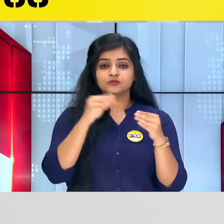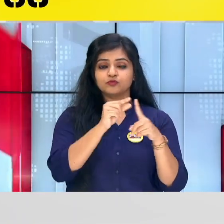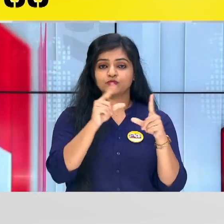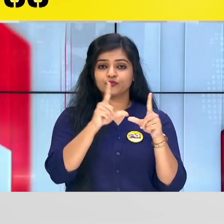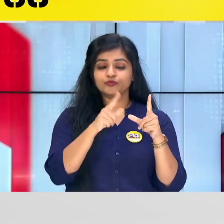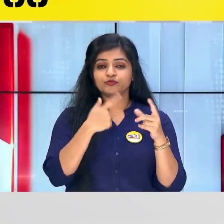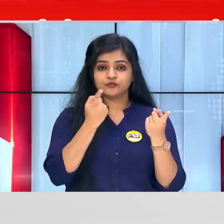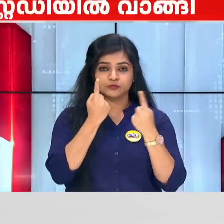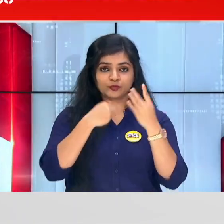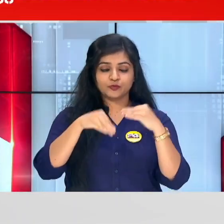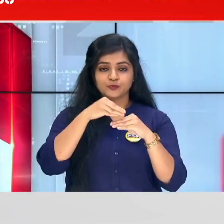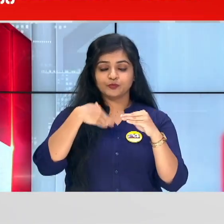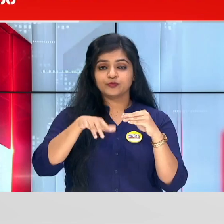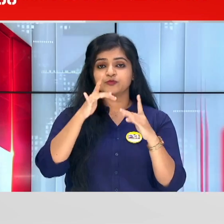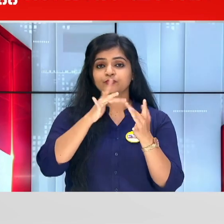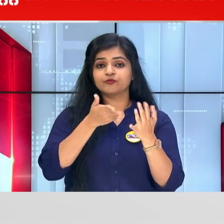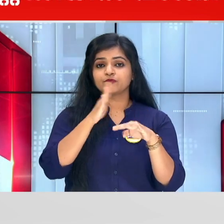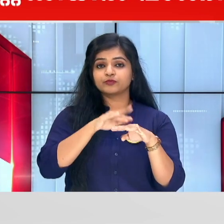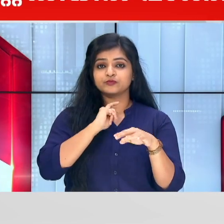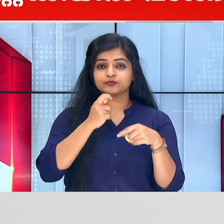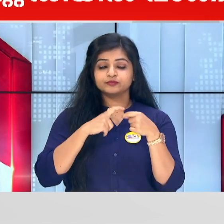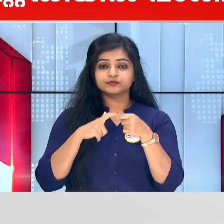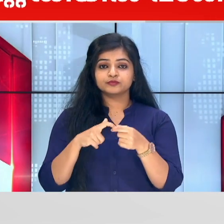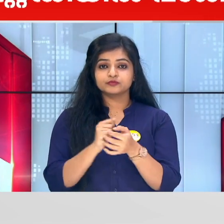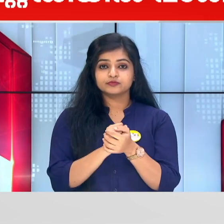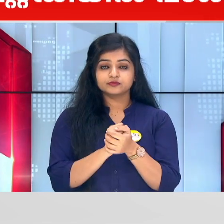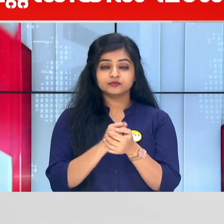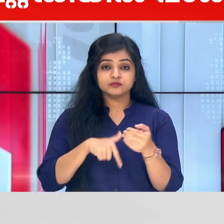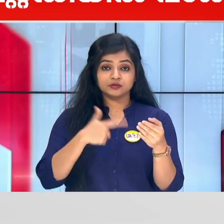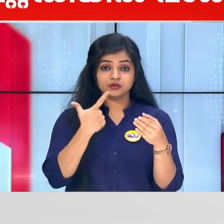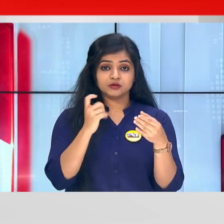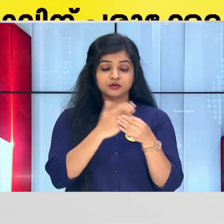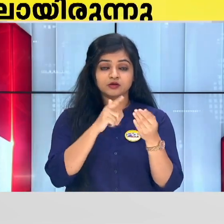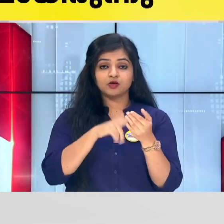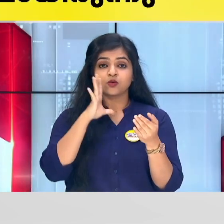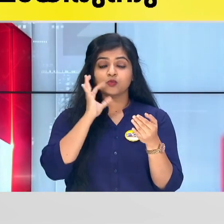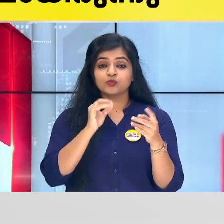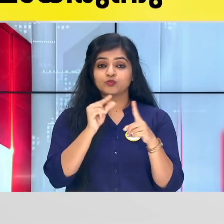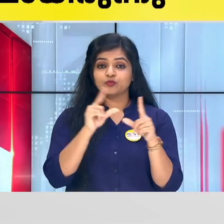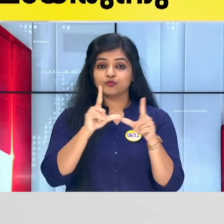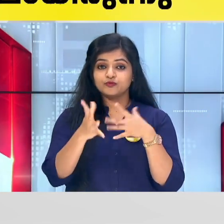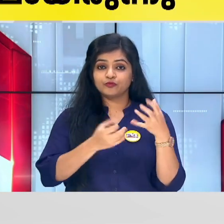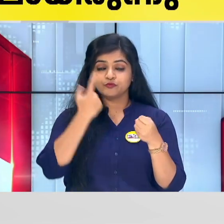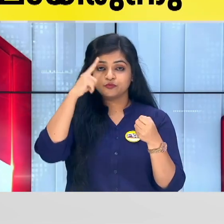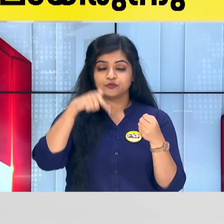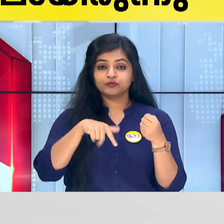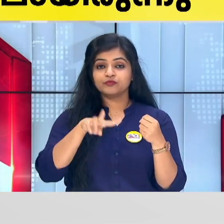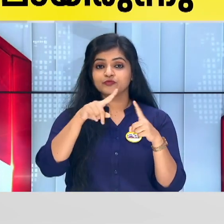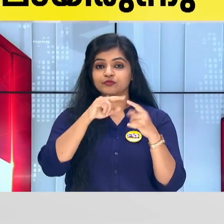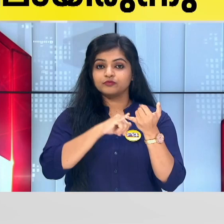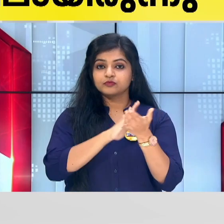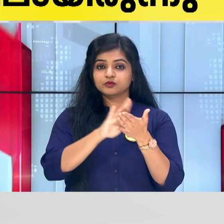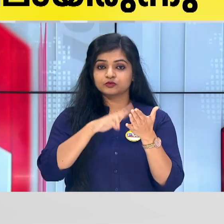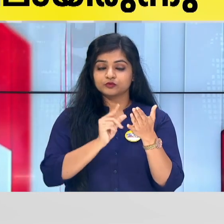വിജയൻ, ഇടുക്കിയിൽ നിന്ന്. രാഹുൽ, വിവരങ്ങൾ എന്തൊക്കെയാണ്? ഉന്മേഷ്, ഈ കേസിൽ നിർണായകമായ തെളിവെടുപ്പിന് വേണ്ടിയാണ് വിഷ്ണുവിനെ കസ്റ്റഡിയിൽ പോലീസ് വാങ്ങിയിരിക്കുന്നത്.